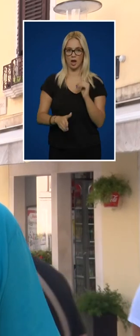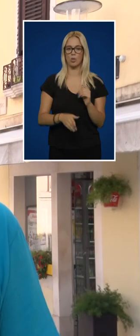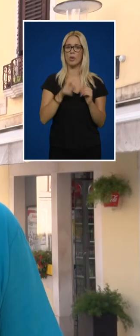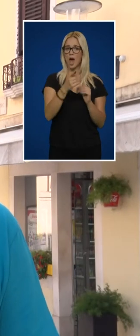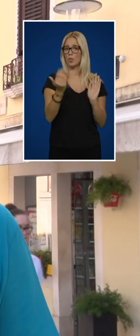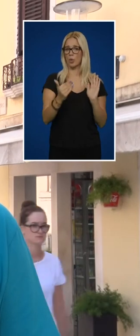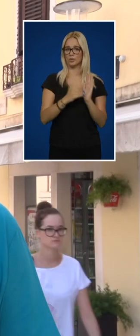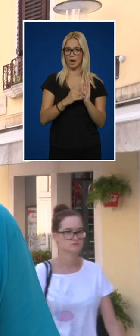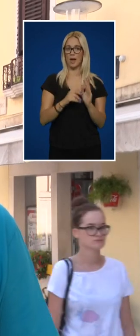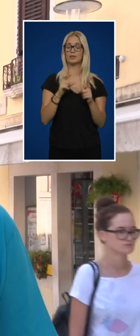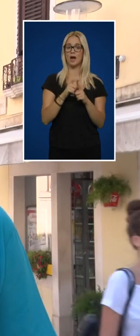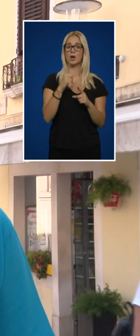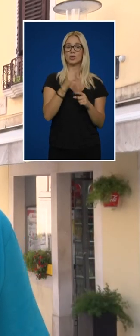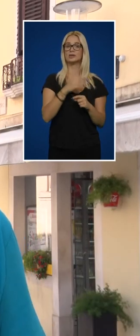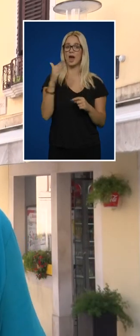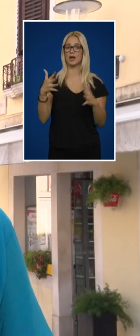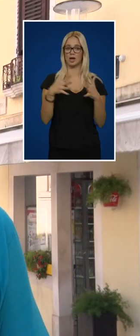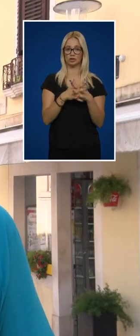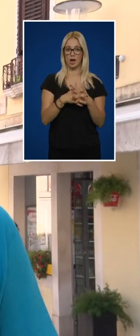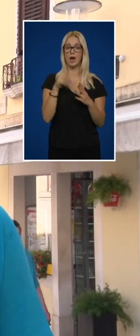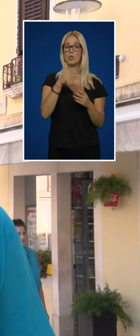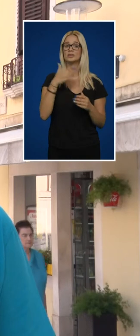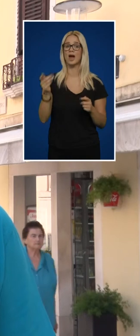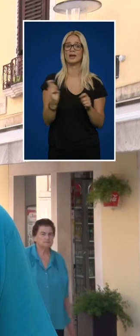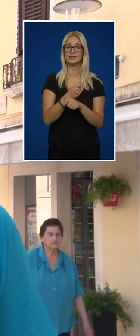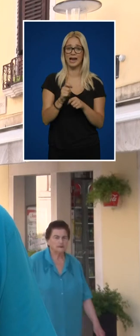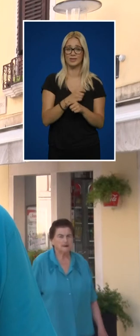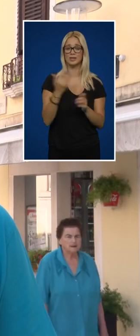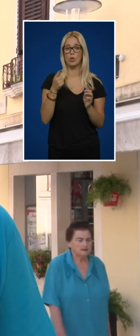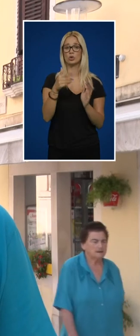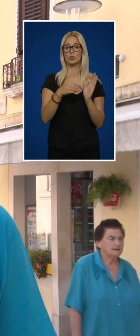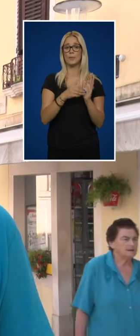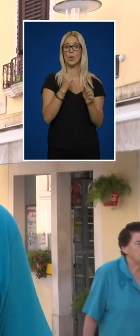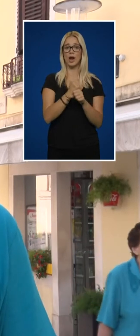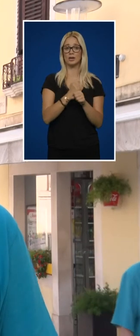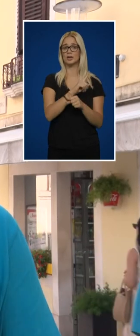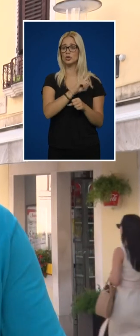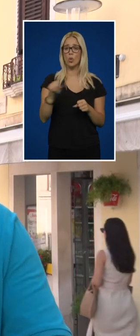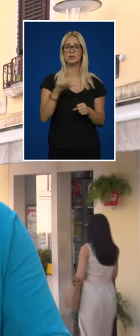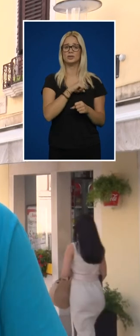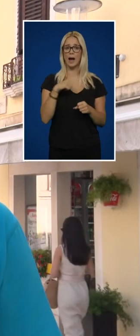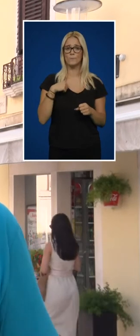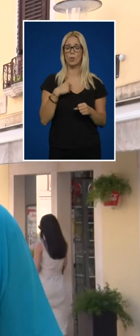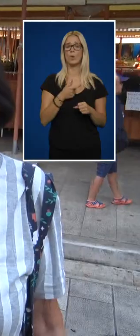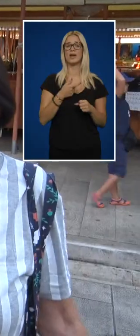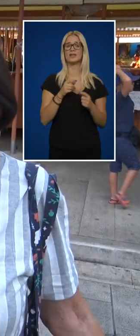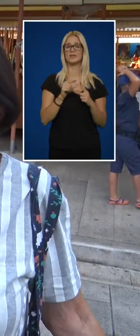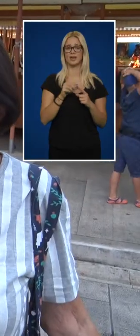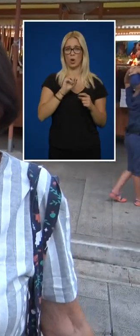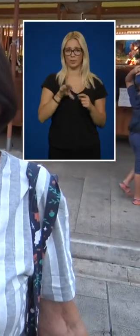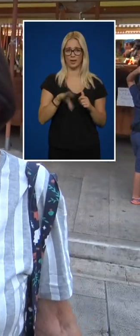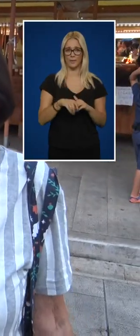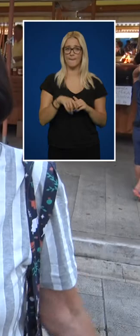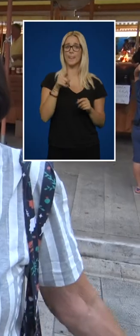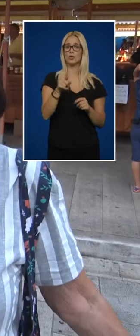kući trudim se razvrstavati taj otpad po materijalima i nadam se da kao takav on završava tamo gdje treba biti. Pa Bože, to